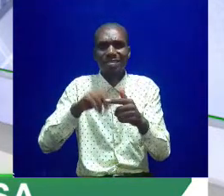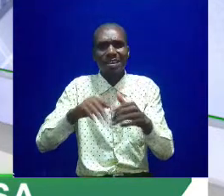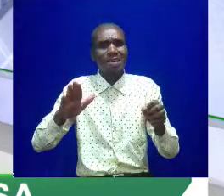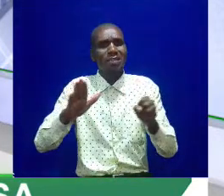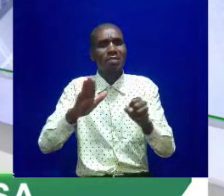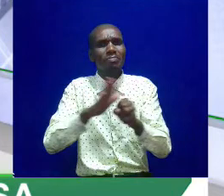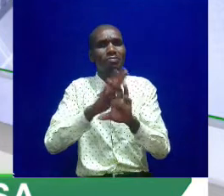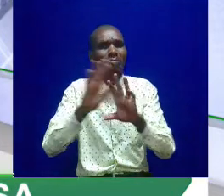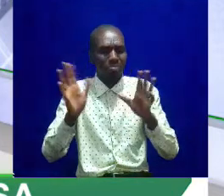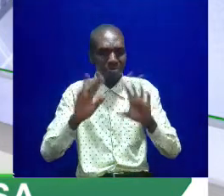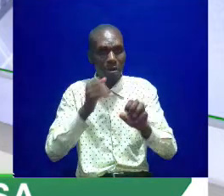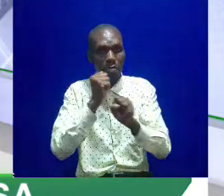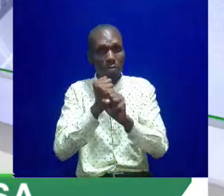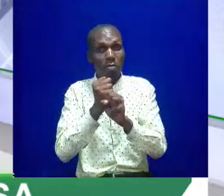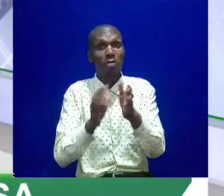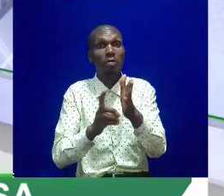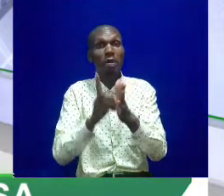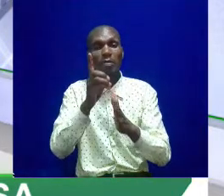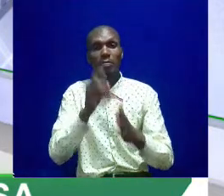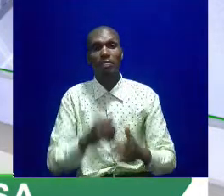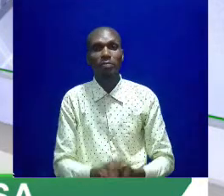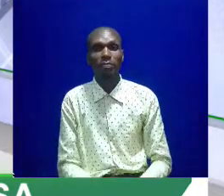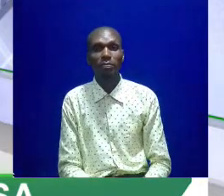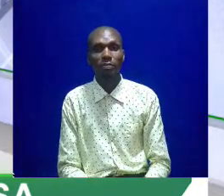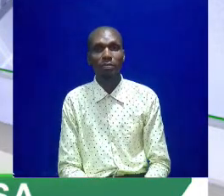isana aso wekirani ya magendero.